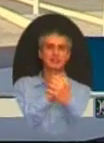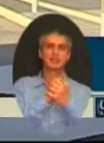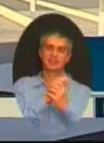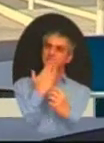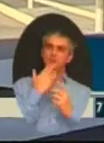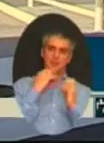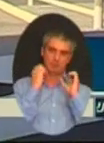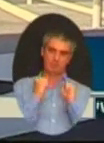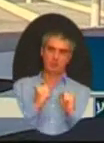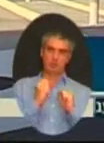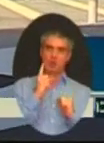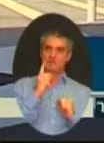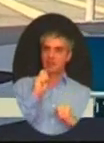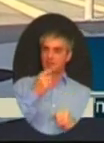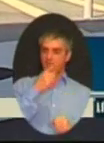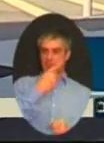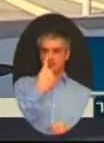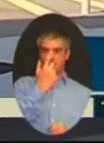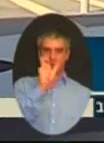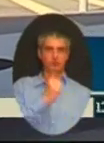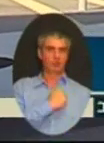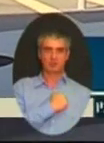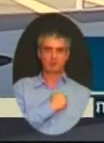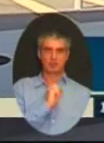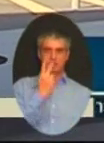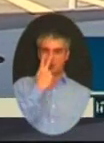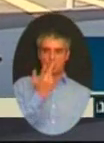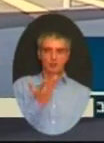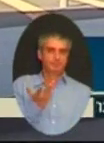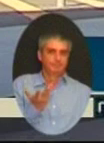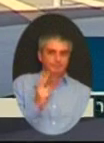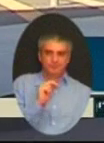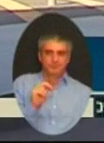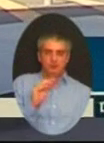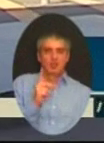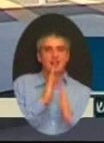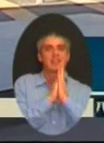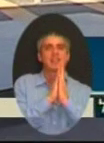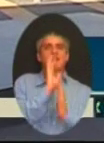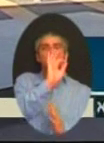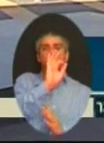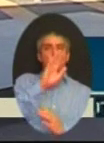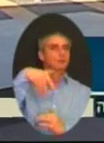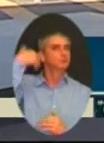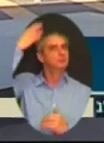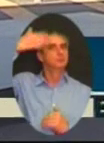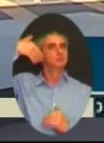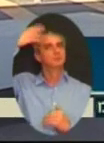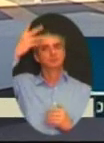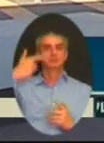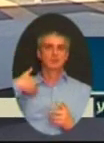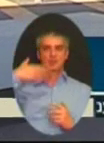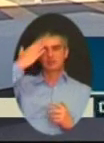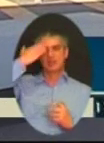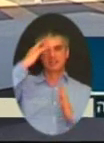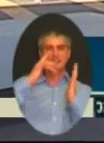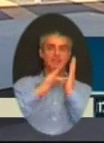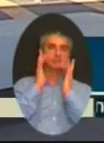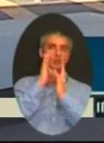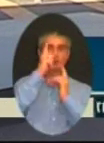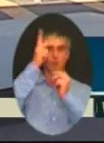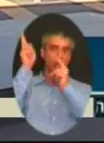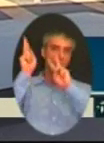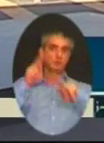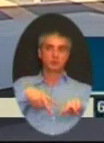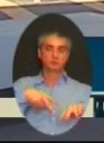ישראל, אין ספק. אבל דווקא אתה כאיש דתי לא רואה את העניין של התקווה שלהם, שבאחרית הימים נכיר בישו